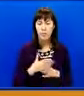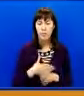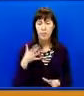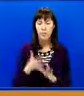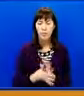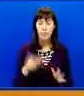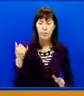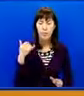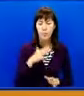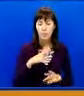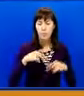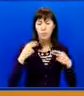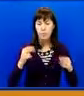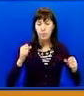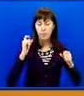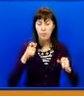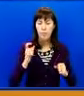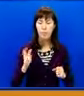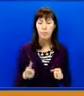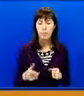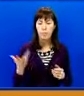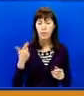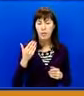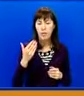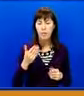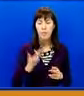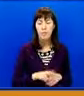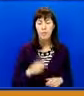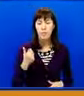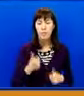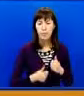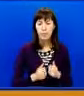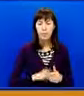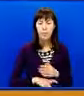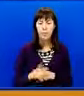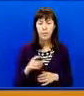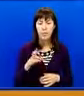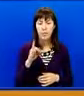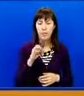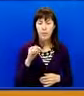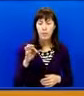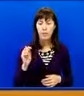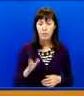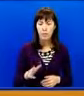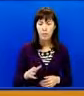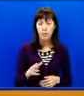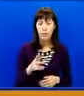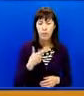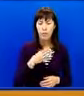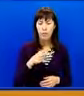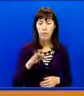выявить множество выдающихся спортсменов. Когда-то на данных состязаниях выступали Бахтияр Артаев и даже